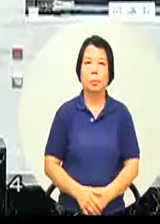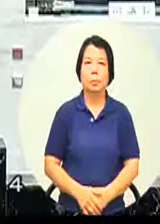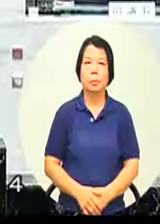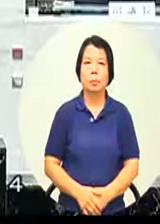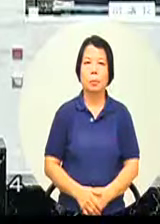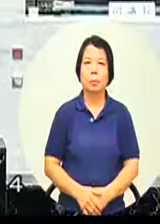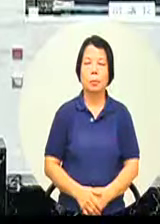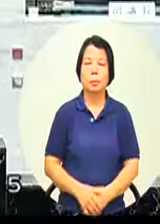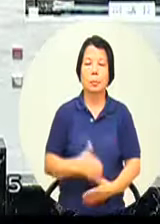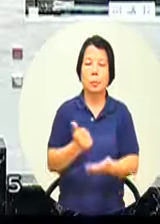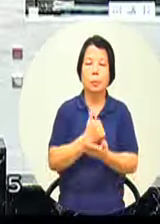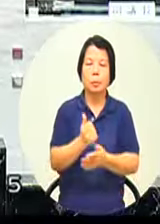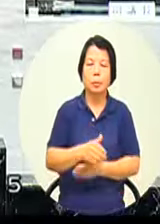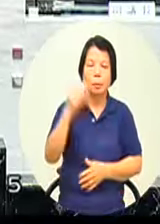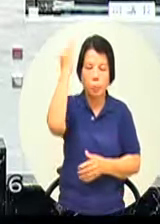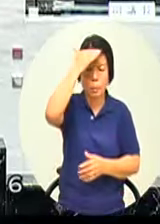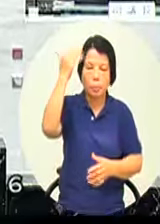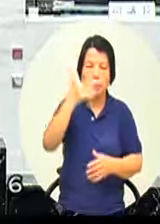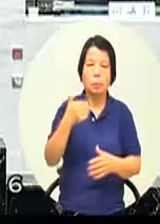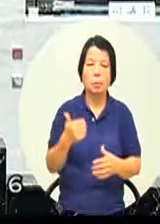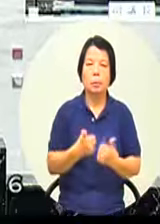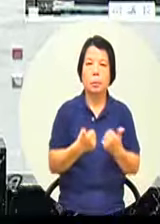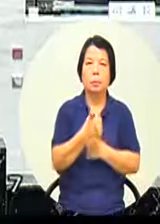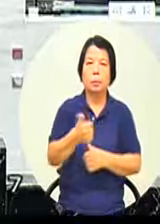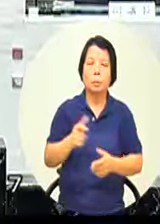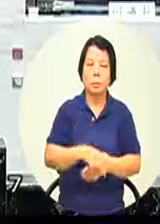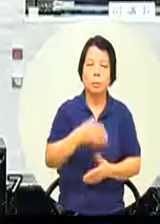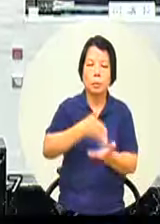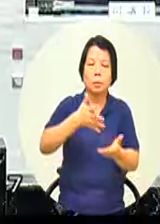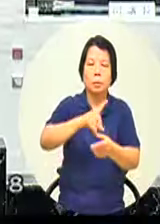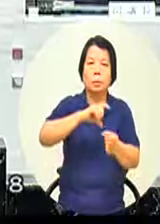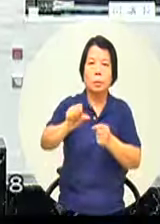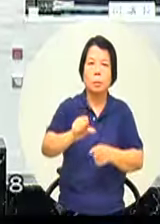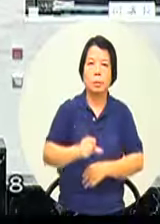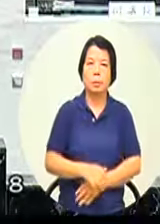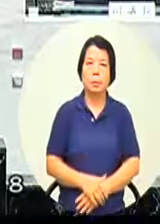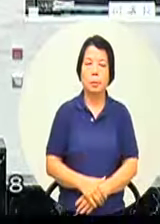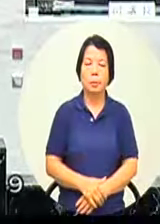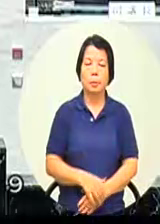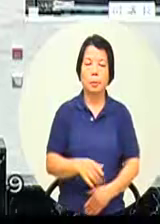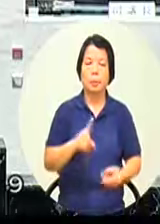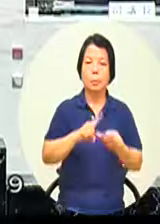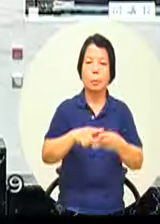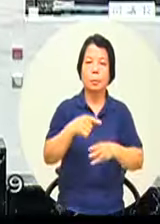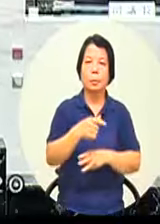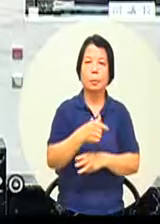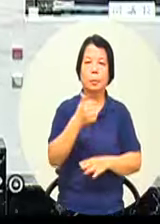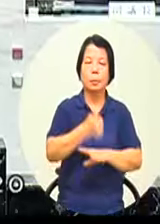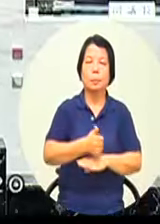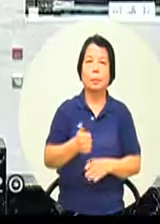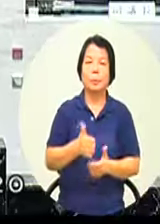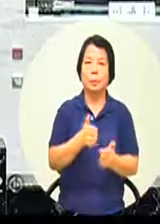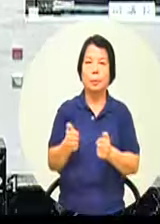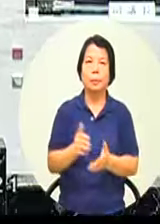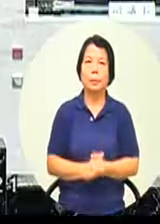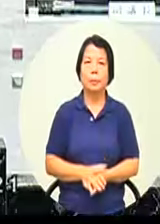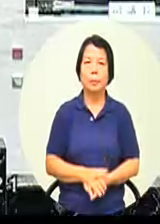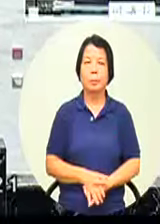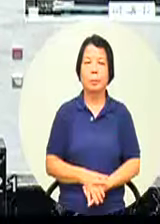好，请那个郑丽燕议员直选，时间15分钟。 谢谢主席，谢谢